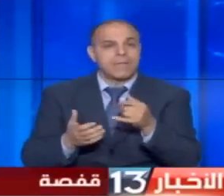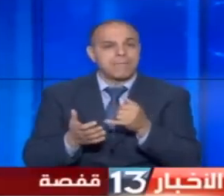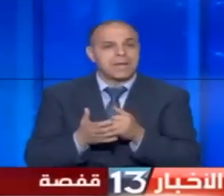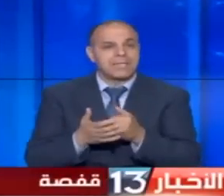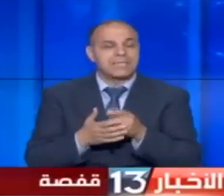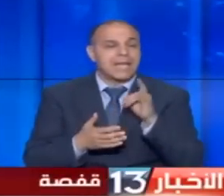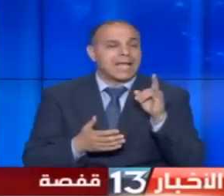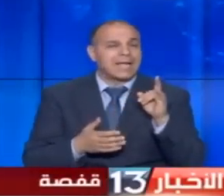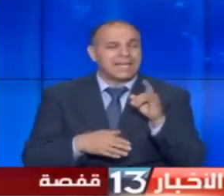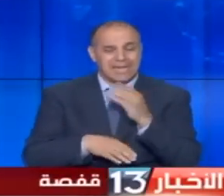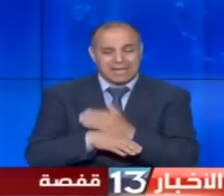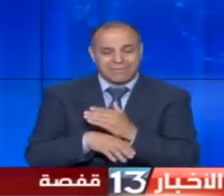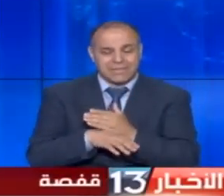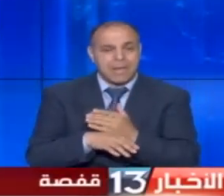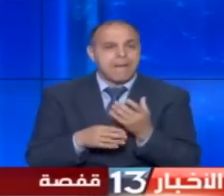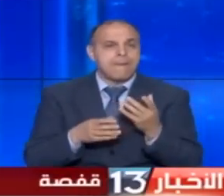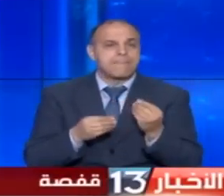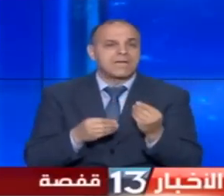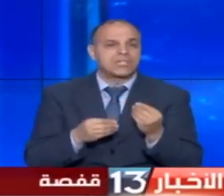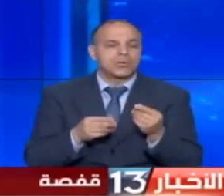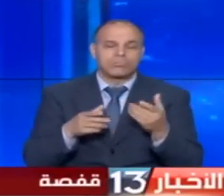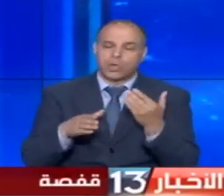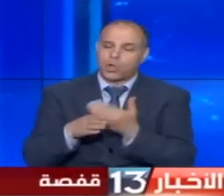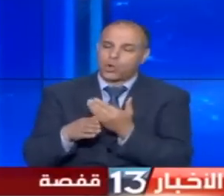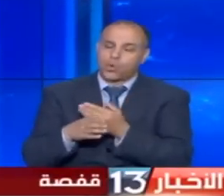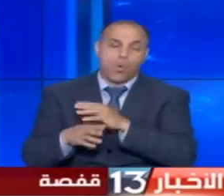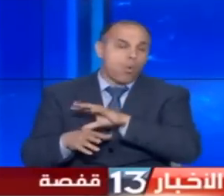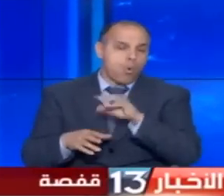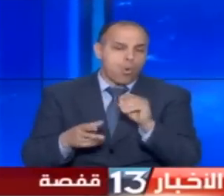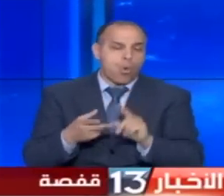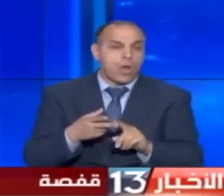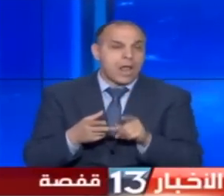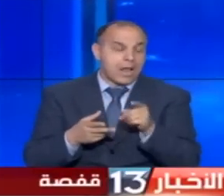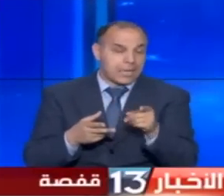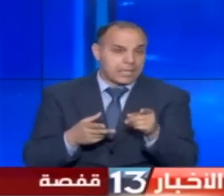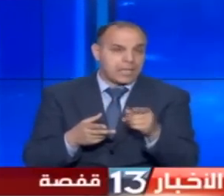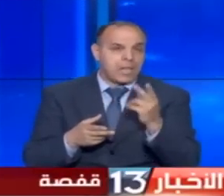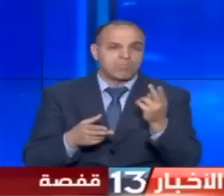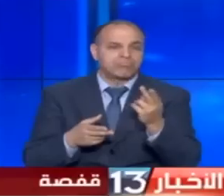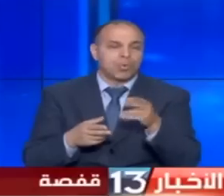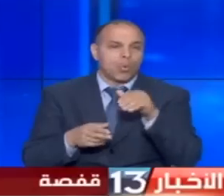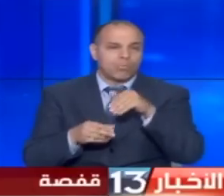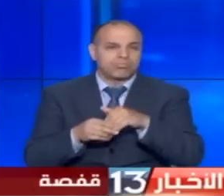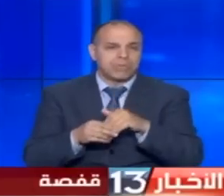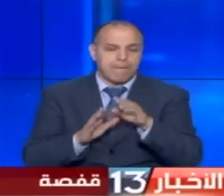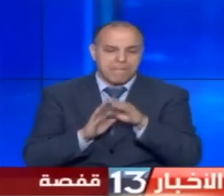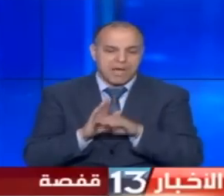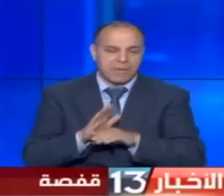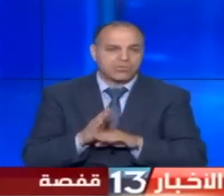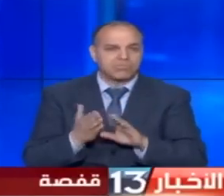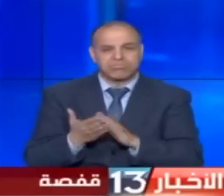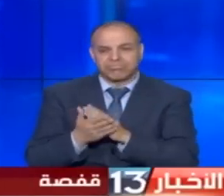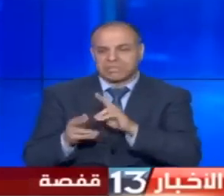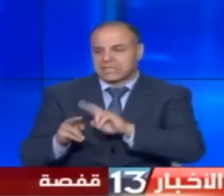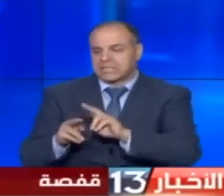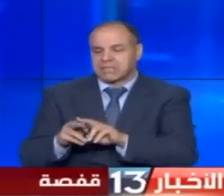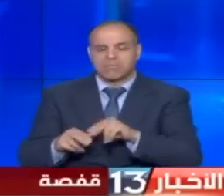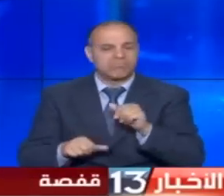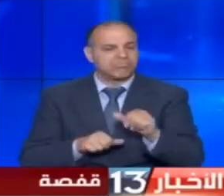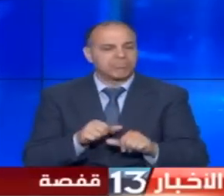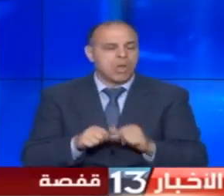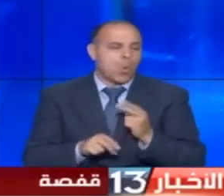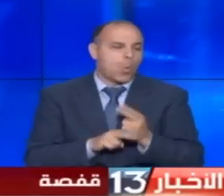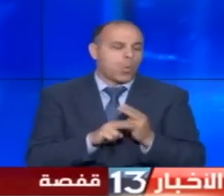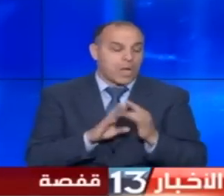لك تاركا حال عديد المؤسسات التربويه الريفيه التي لم تشملها برامج الديه والصيانه الدوريه منذ